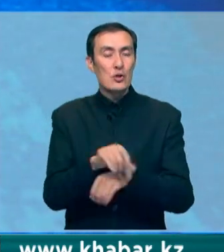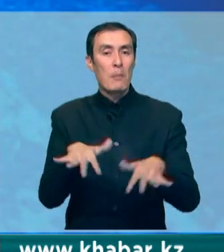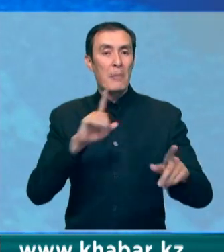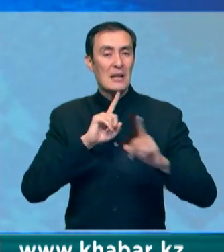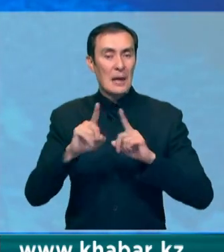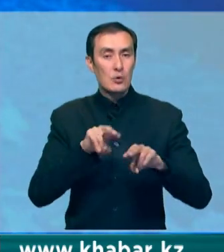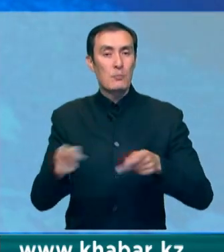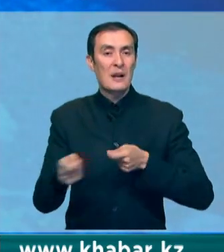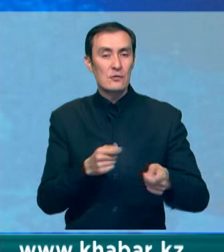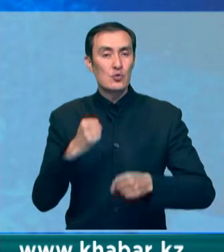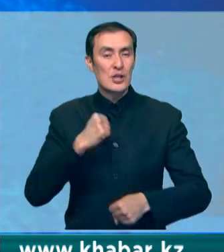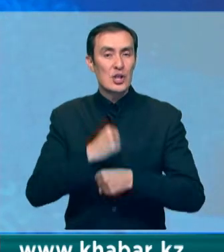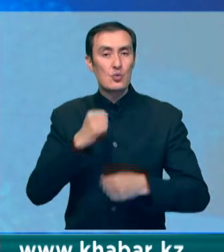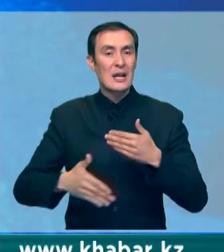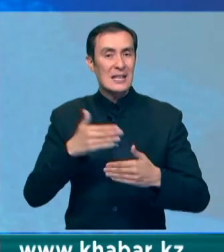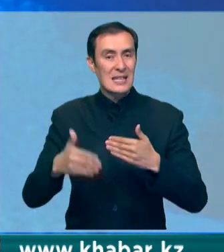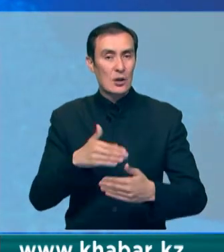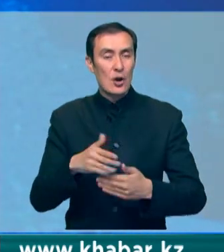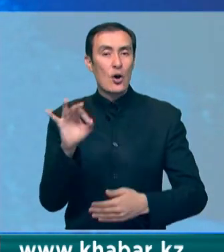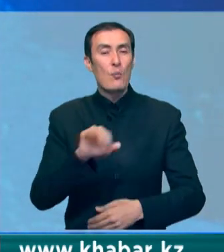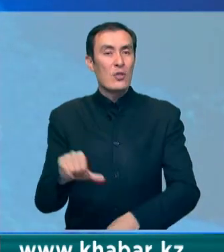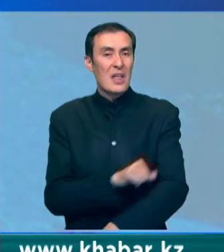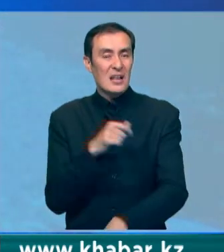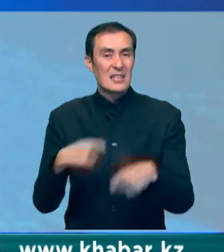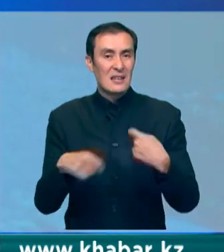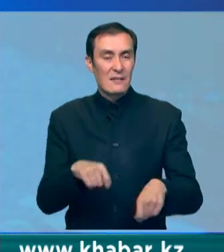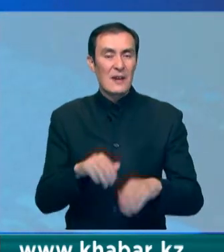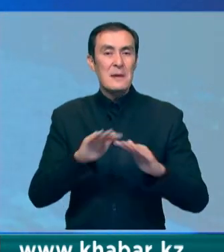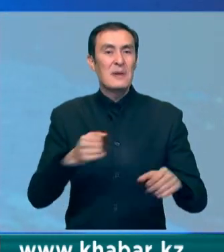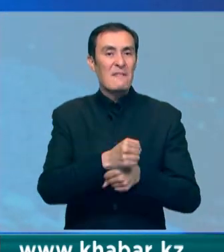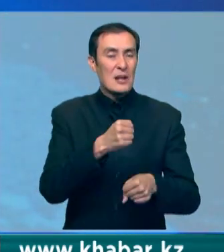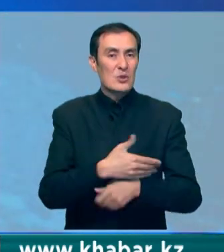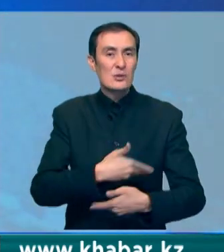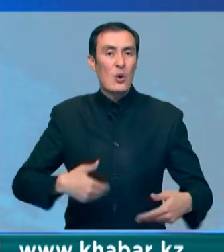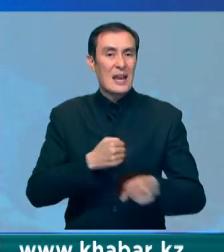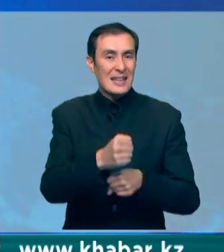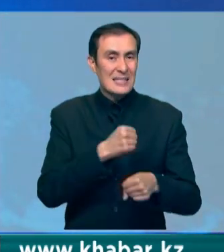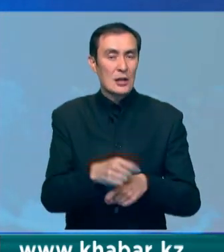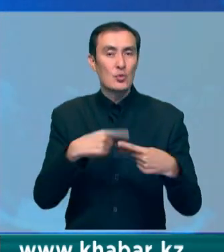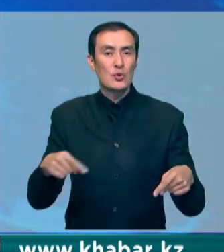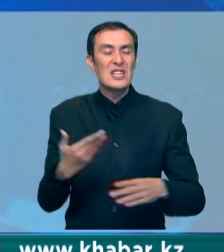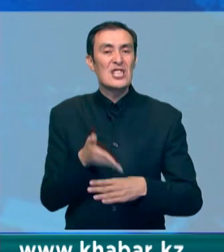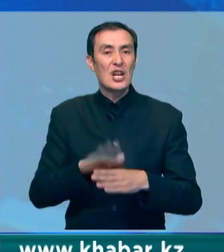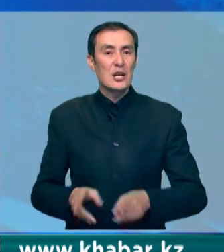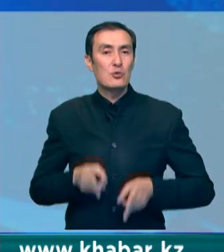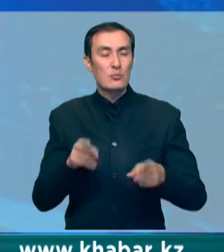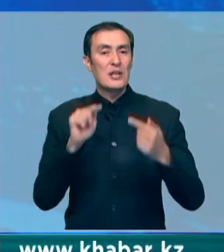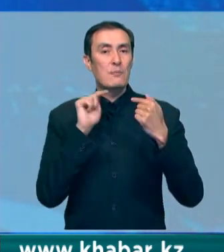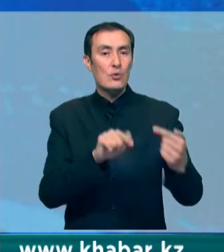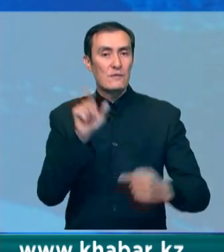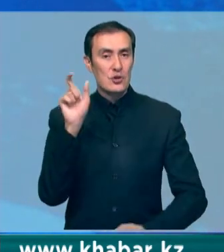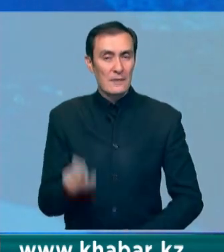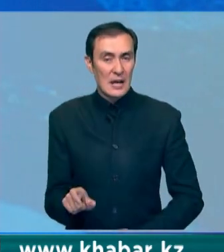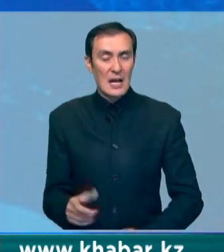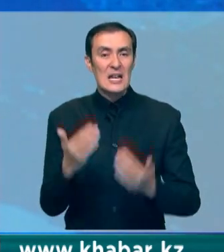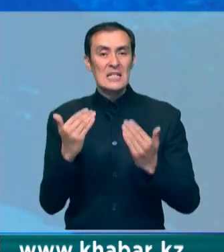парламенту и правительству по ужесточению наказания за наркодилерство, педофилию, сексуальное насилие и другие тяжкие преступления против